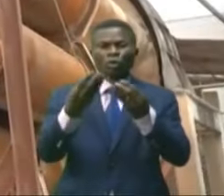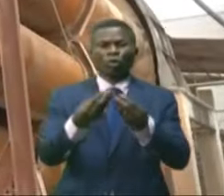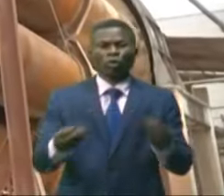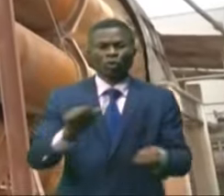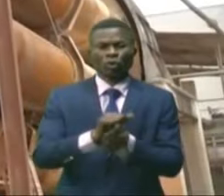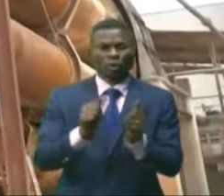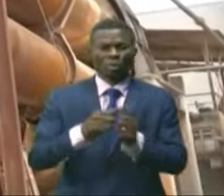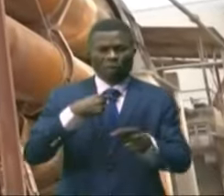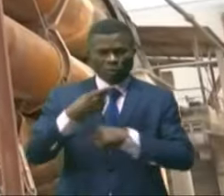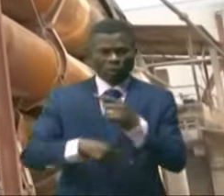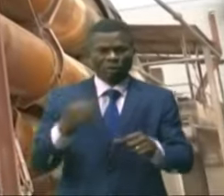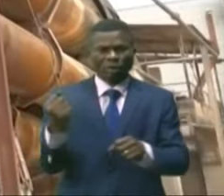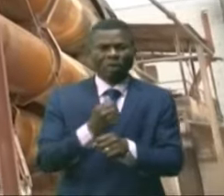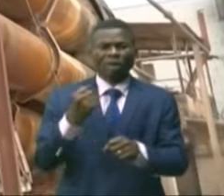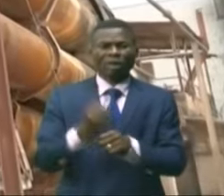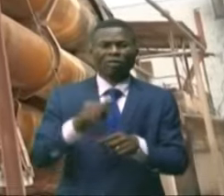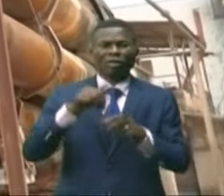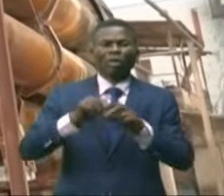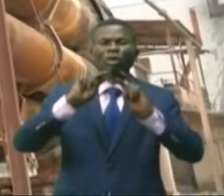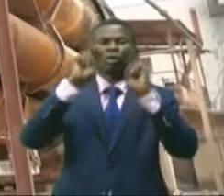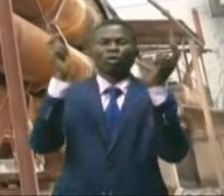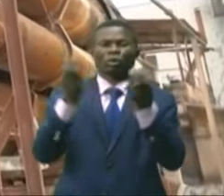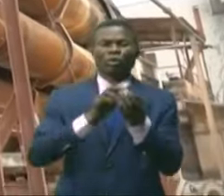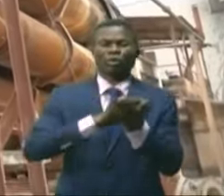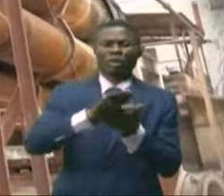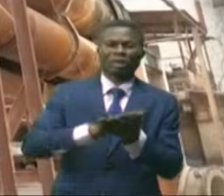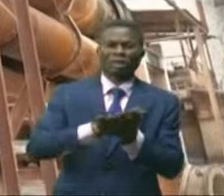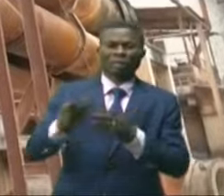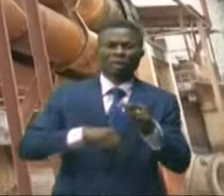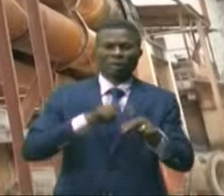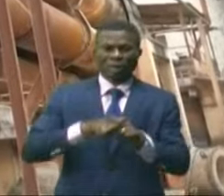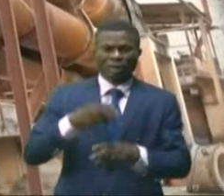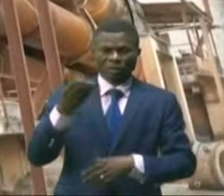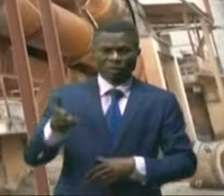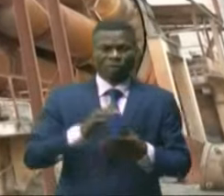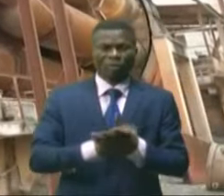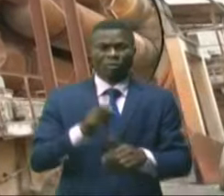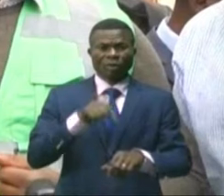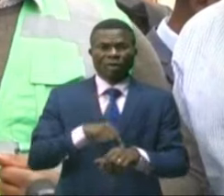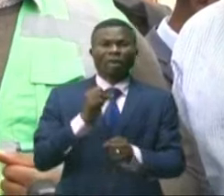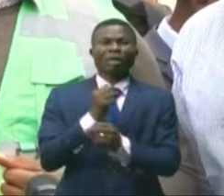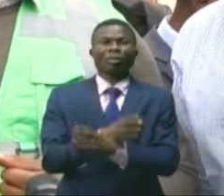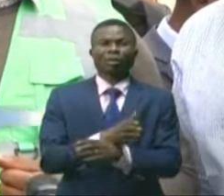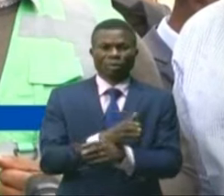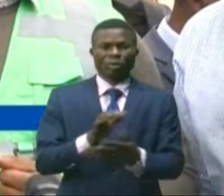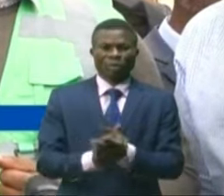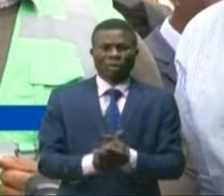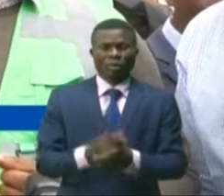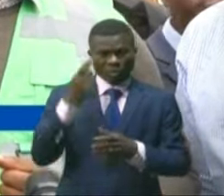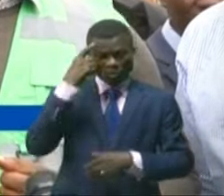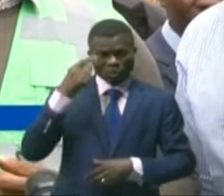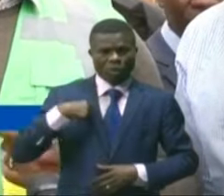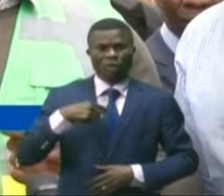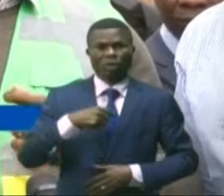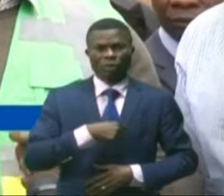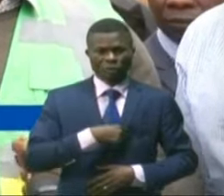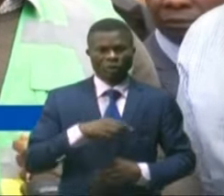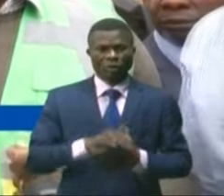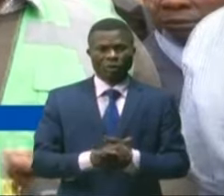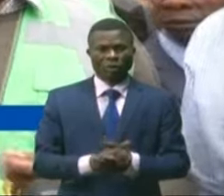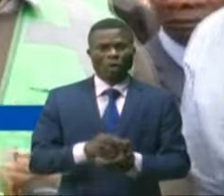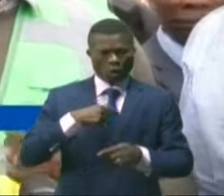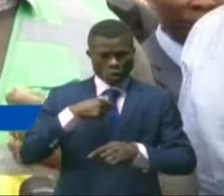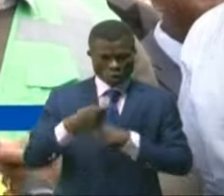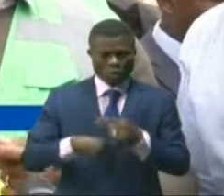la relance de la production de la cimenterie nationale. Le temps est arrivé pour que nous puissions